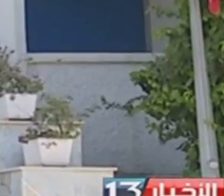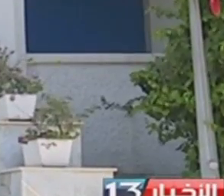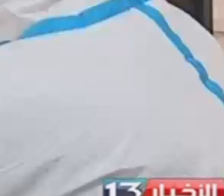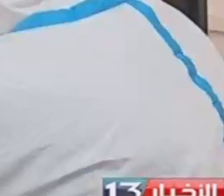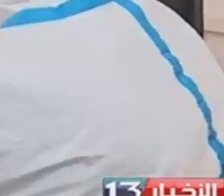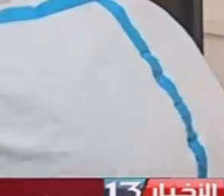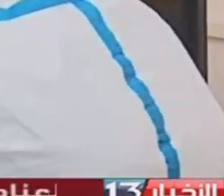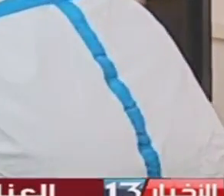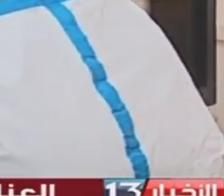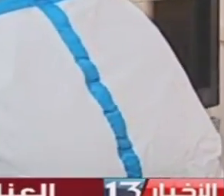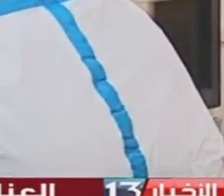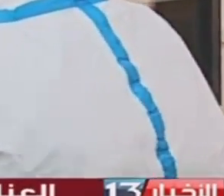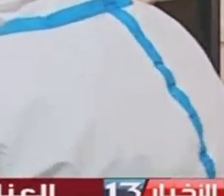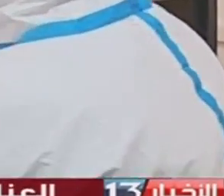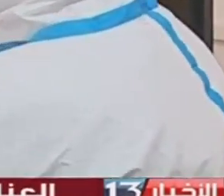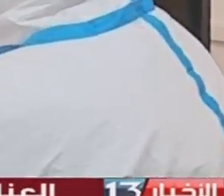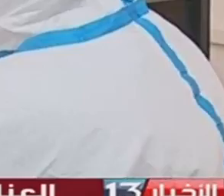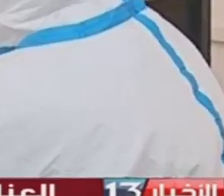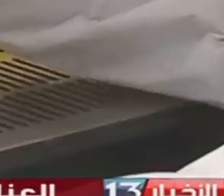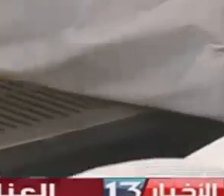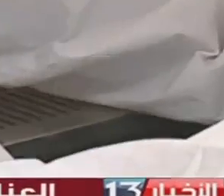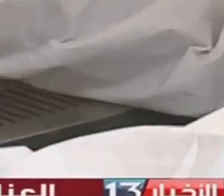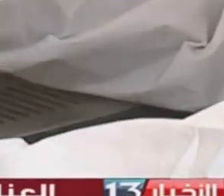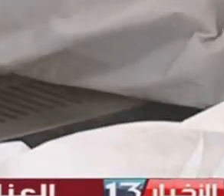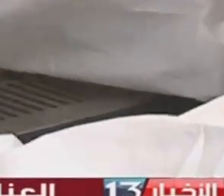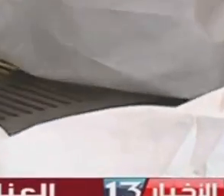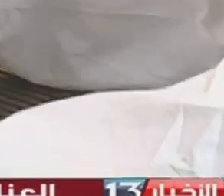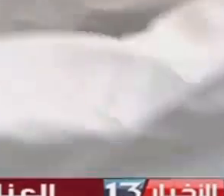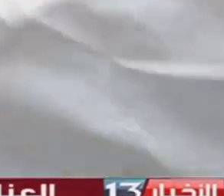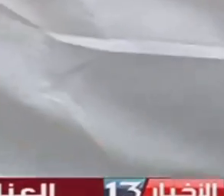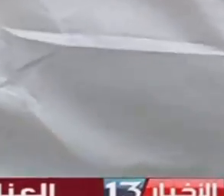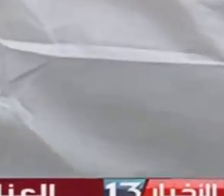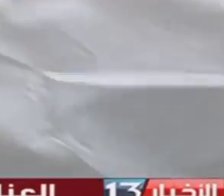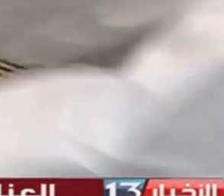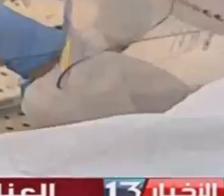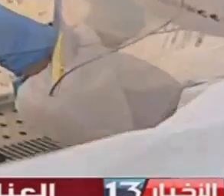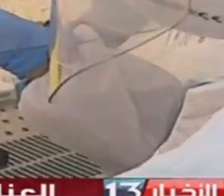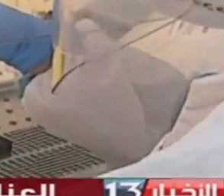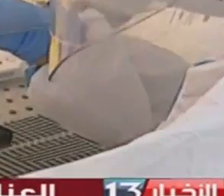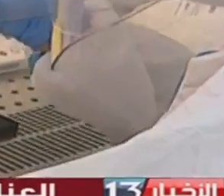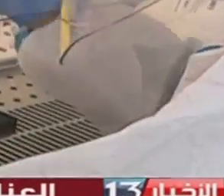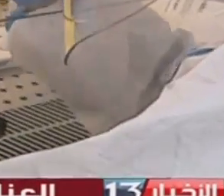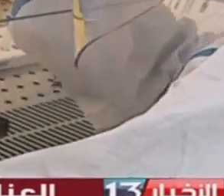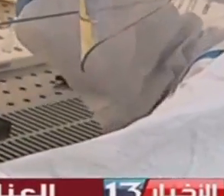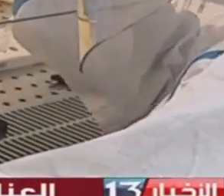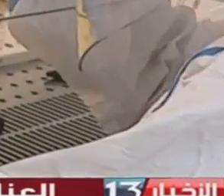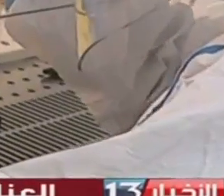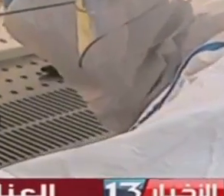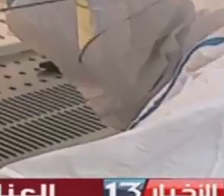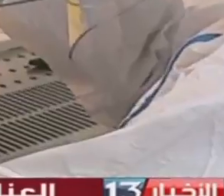إصابة وحيدة وافدة بفيروس كورونا، وارتفاع في عدد المتعافين، واستقرار في الوضع الوبائي في عدد من